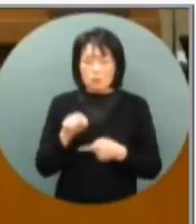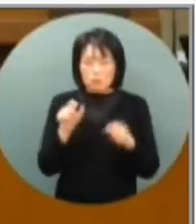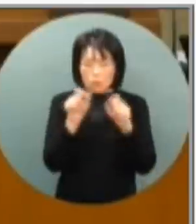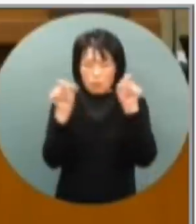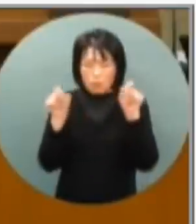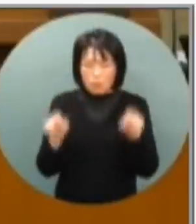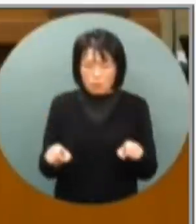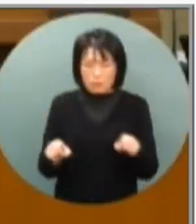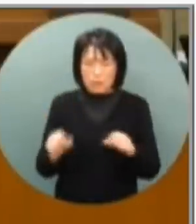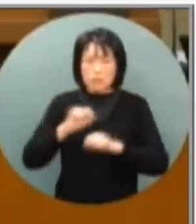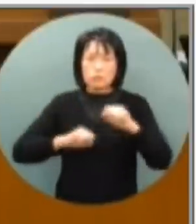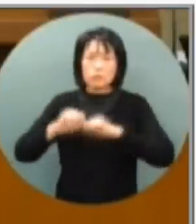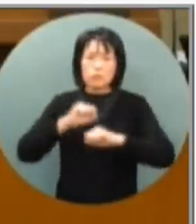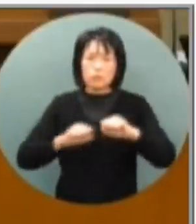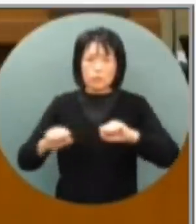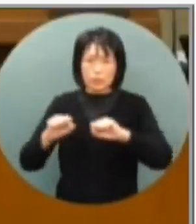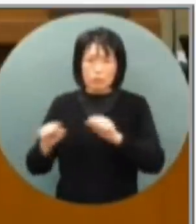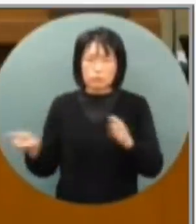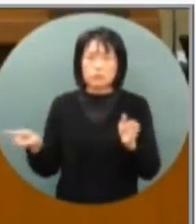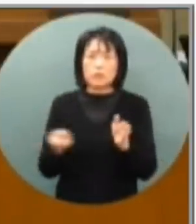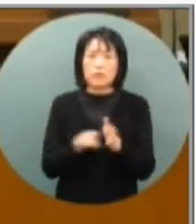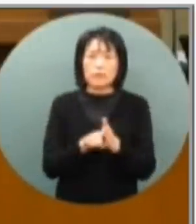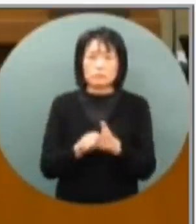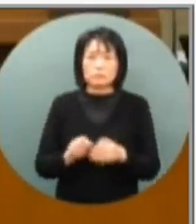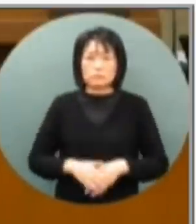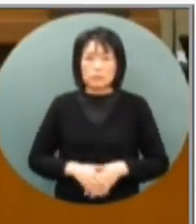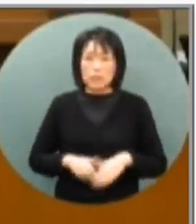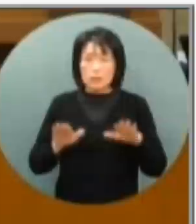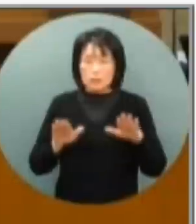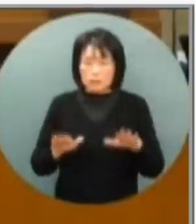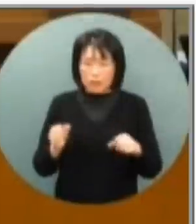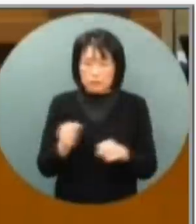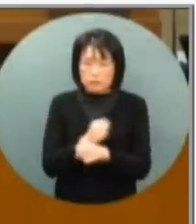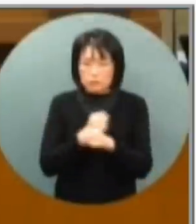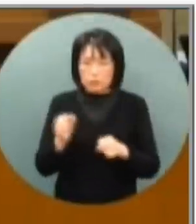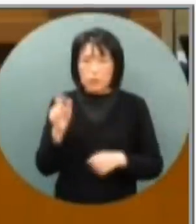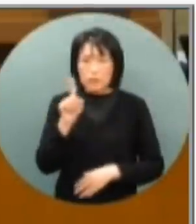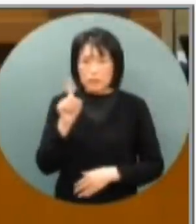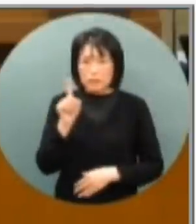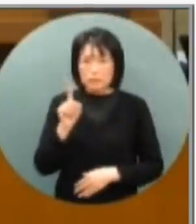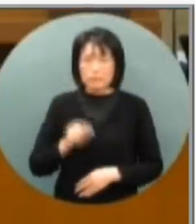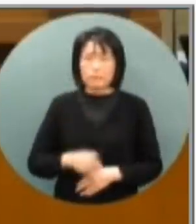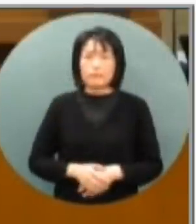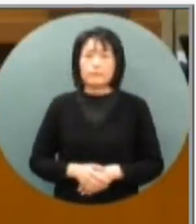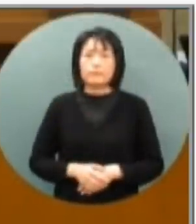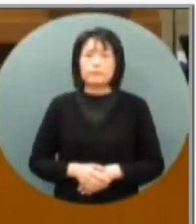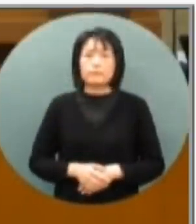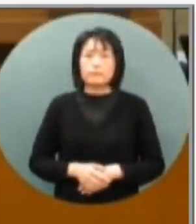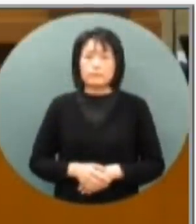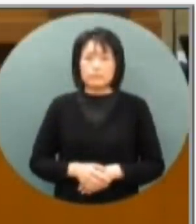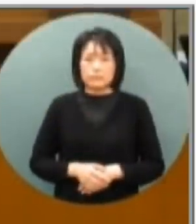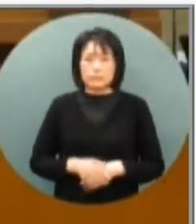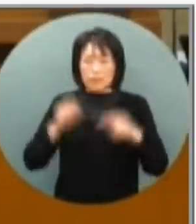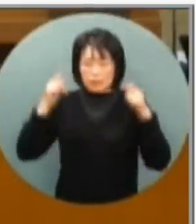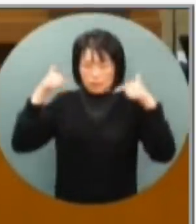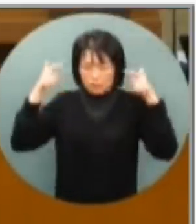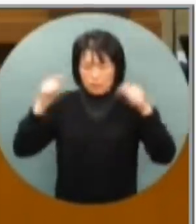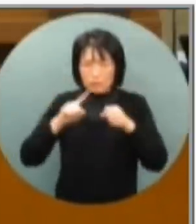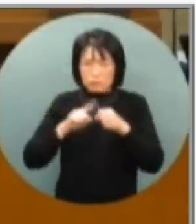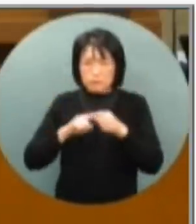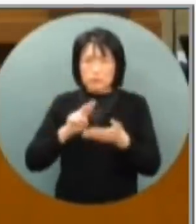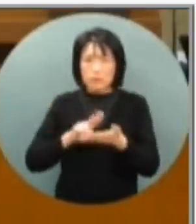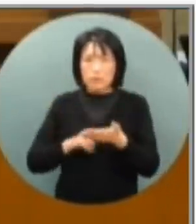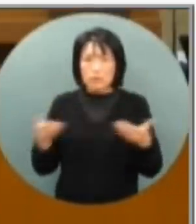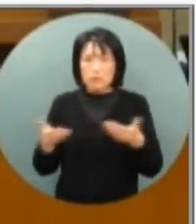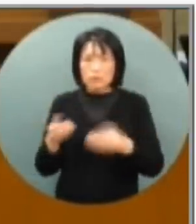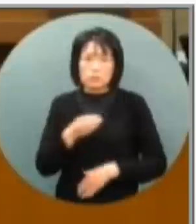できたところでございます。まあ、現在どういう事業をされてしているかということでありますが、まあ、あの毎年決まってこれ職員